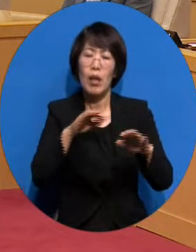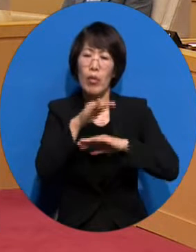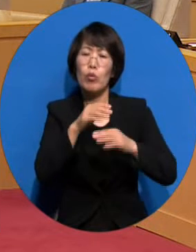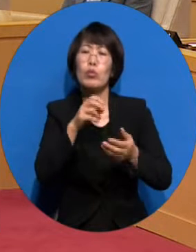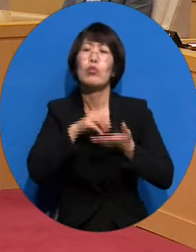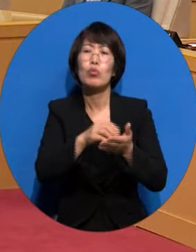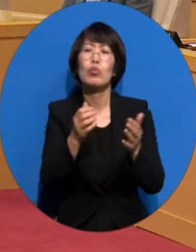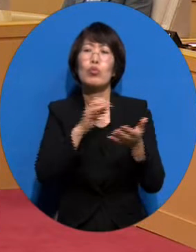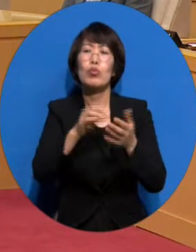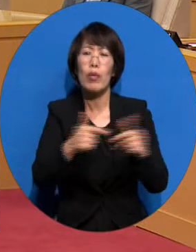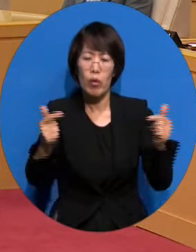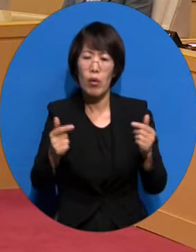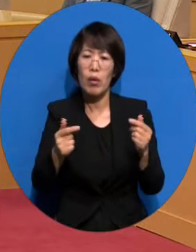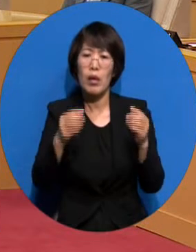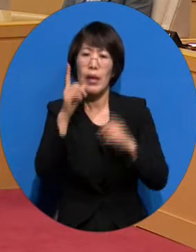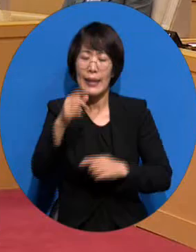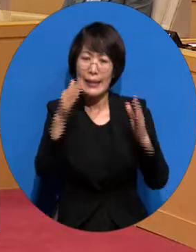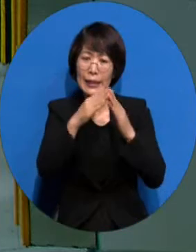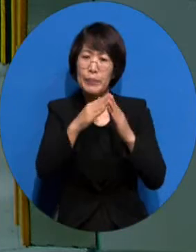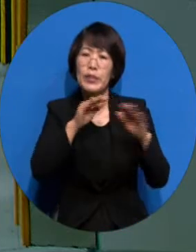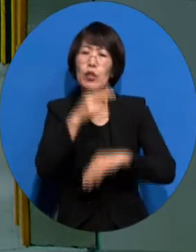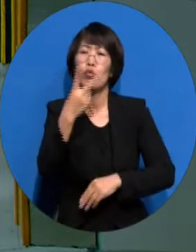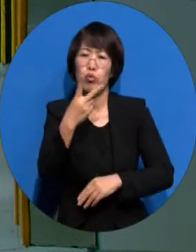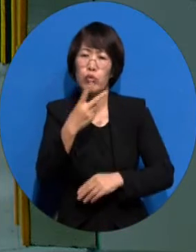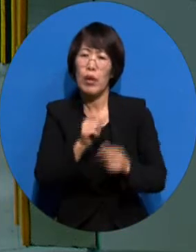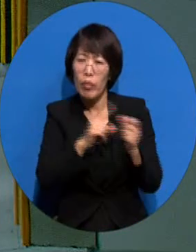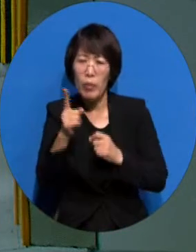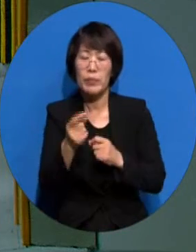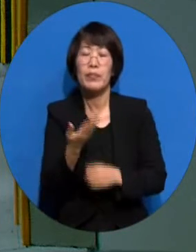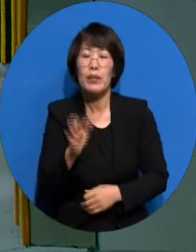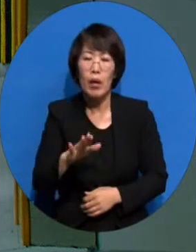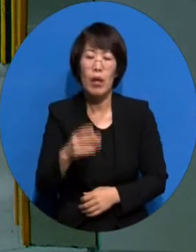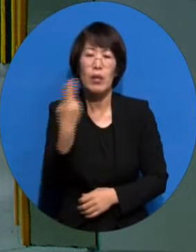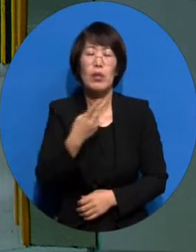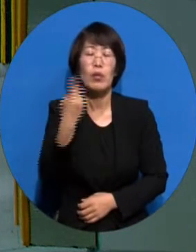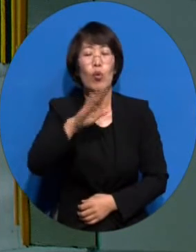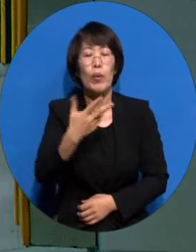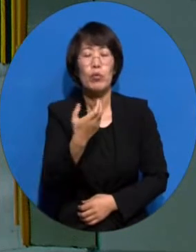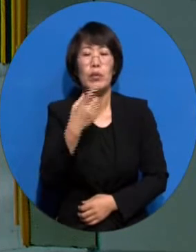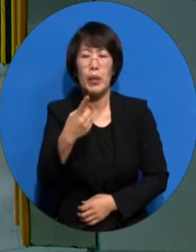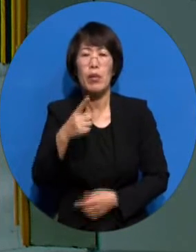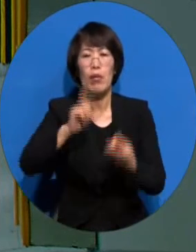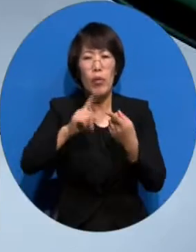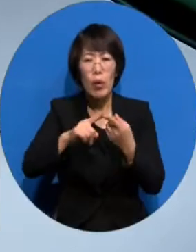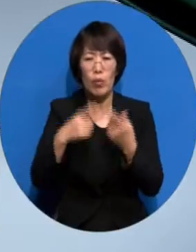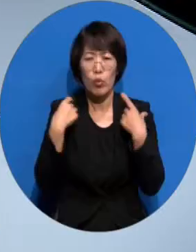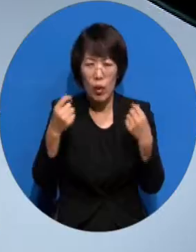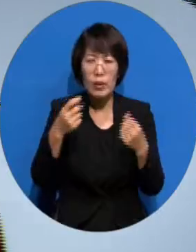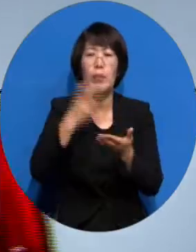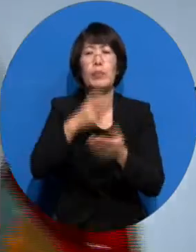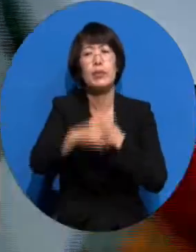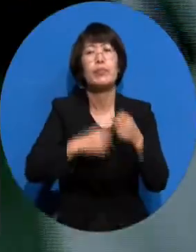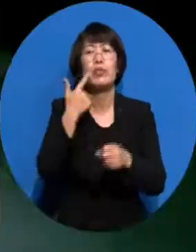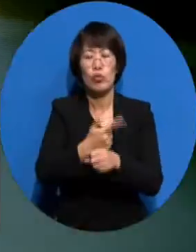대수가 늘고 1가구 2차량이 보편화됐음에도 1991년 제정된 주차장 설치 기준이 26년째